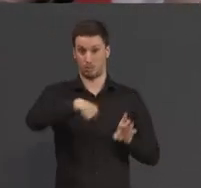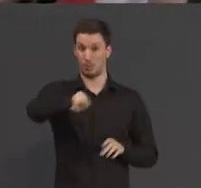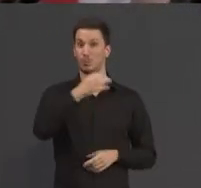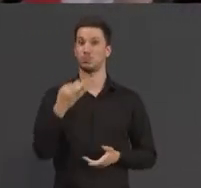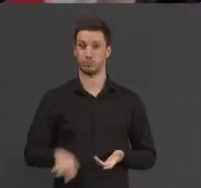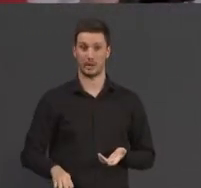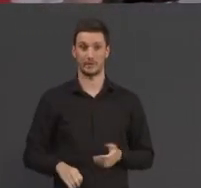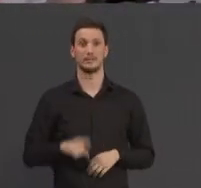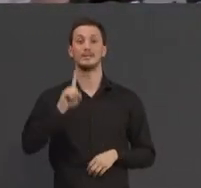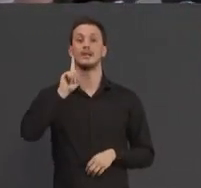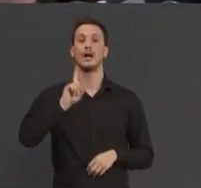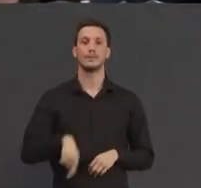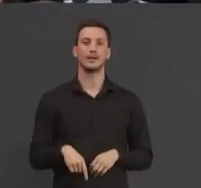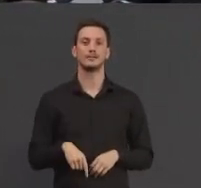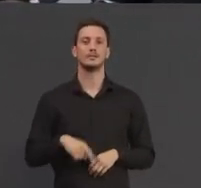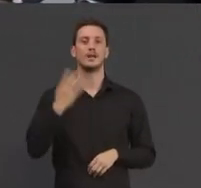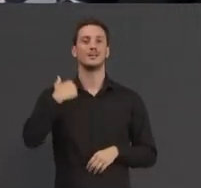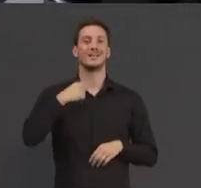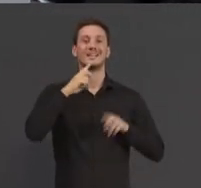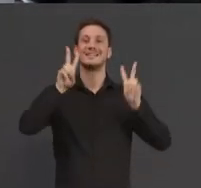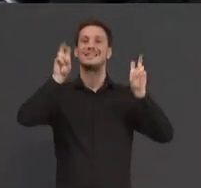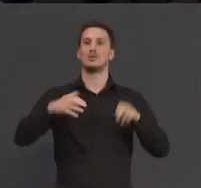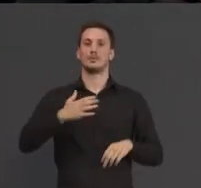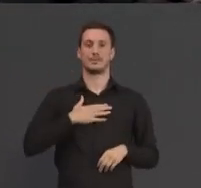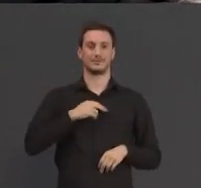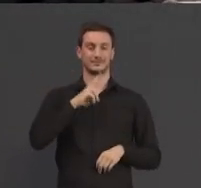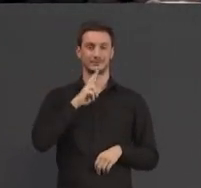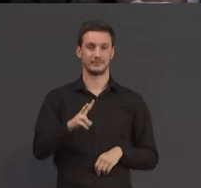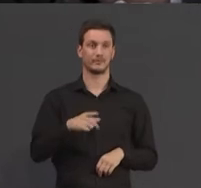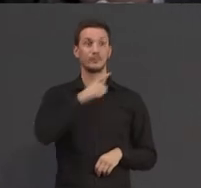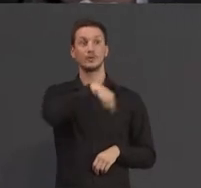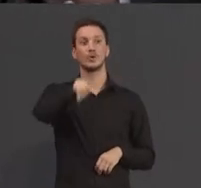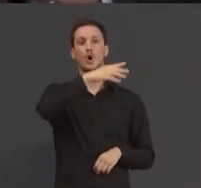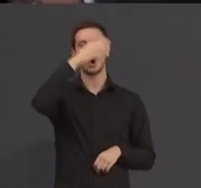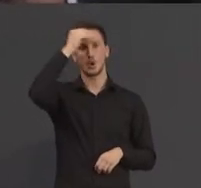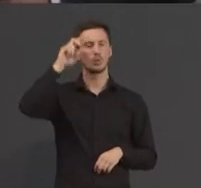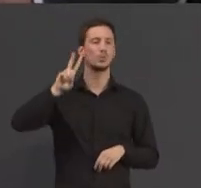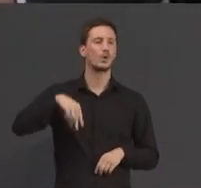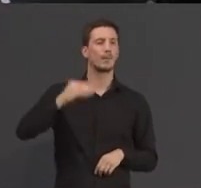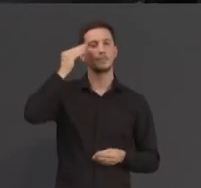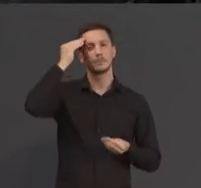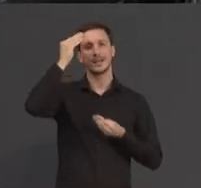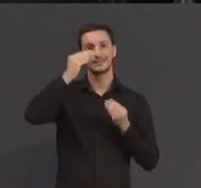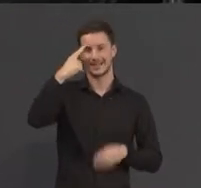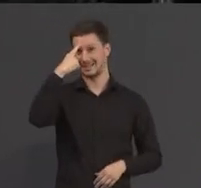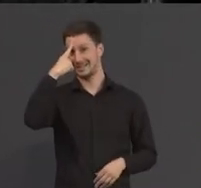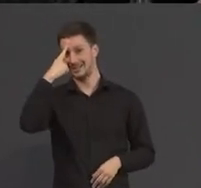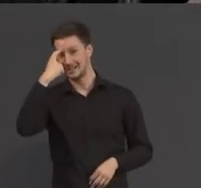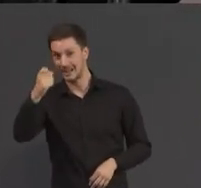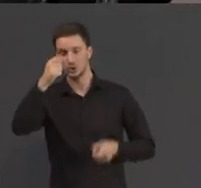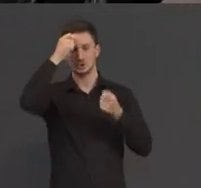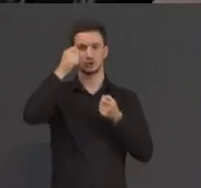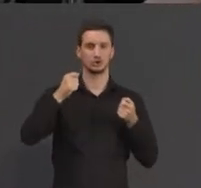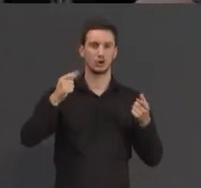I sobretot, tal i com diu el títol de la meva lliçó, no us oblideu mai de pensar, creure,